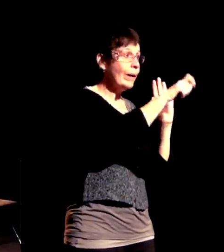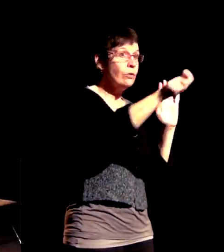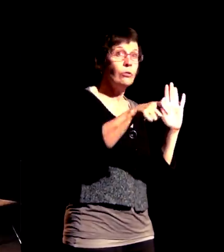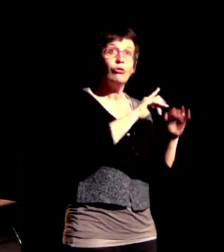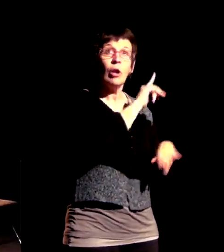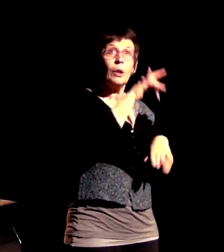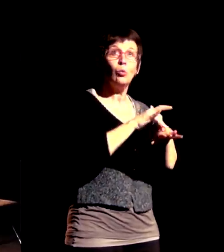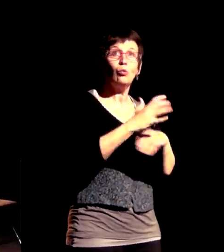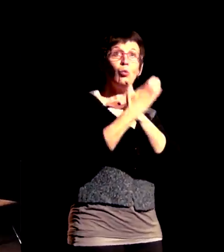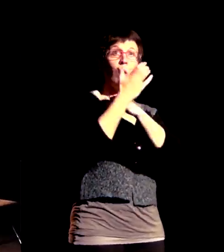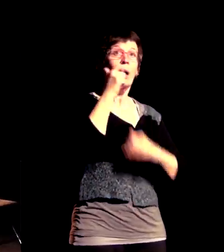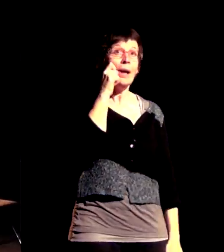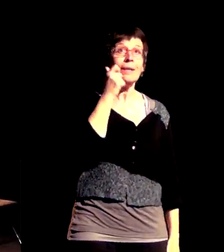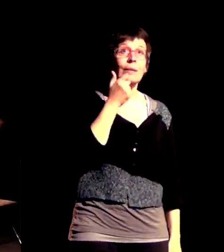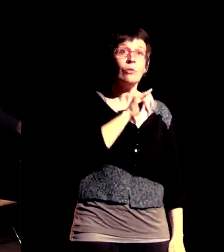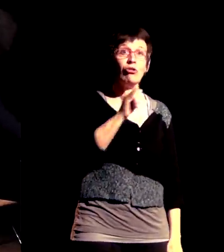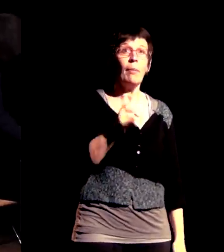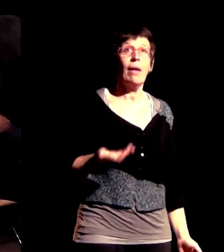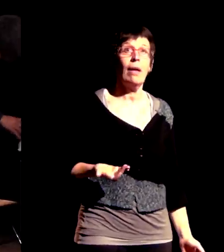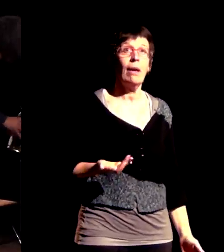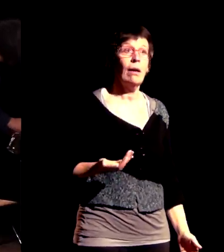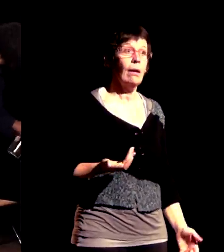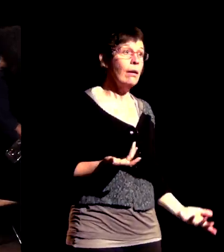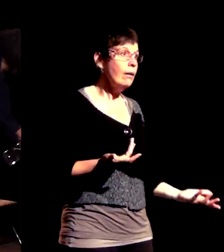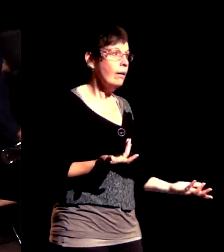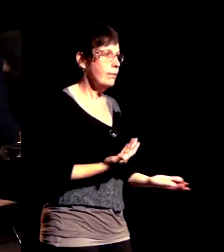On est des blancs, socialement parlant. D'accepter d'être vu comme dominant.